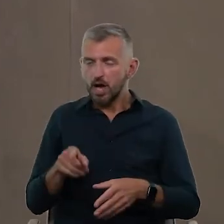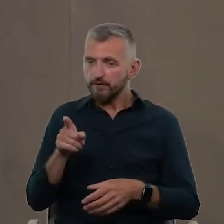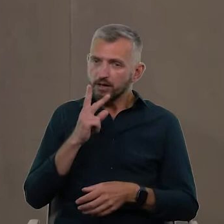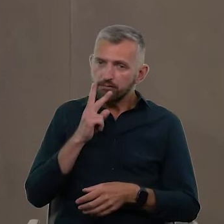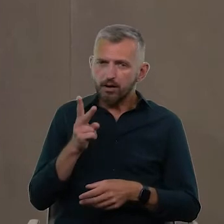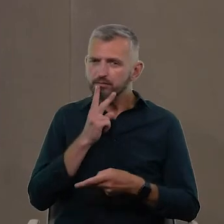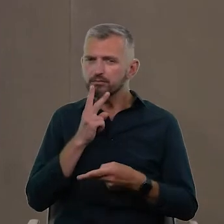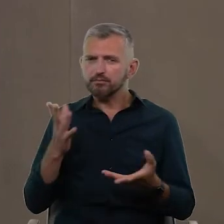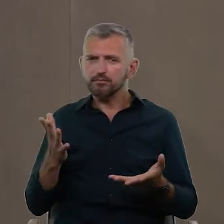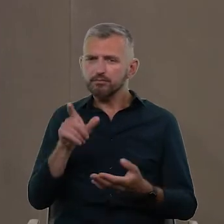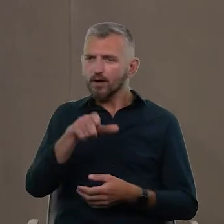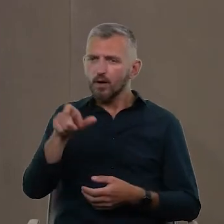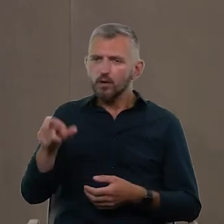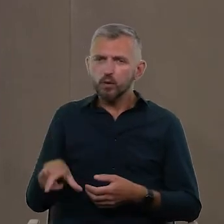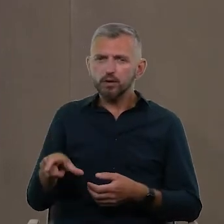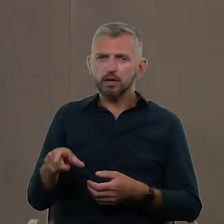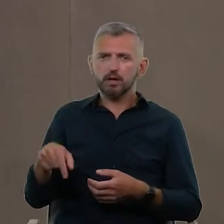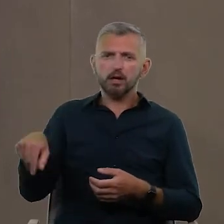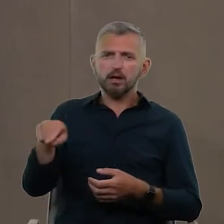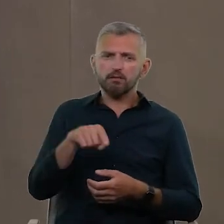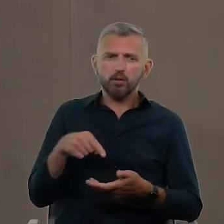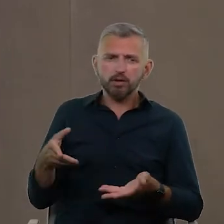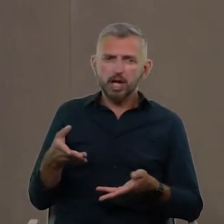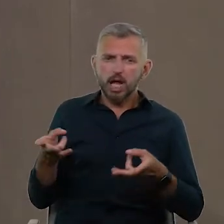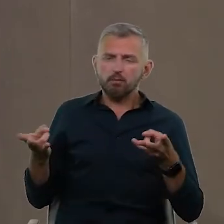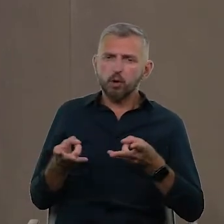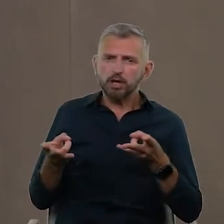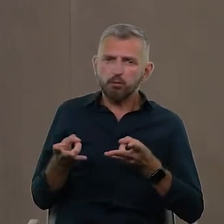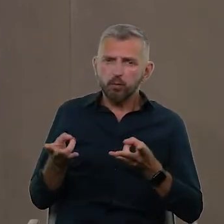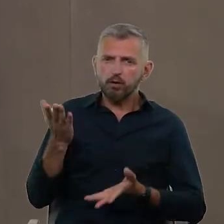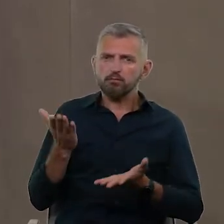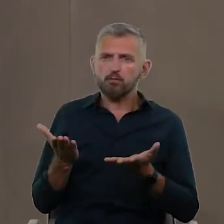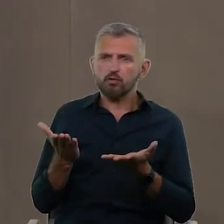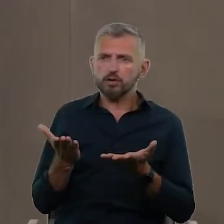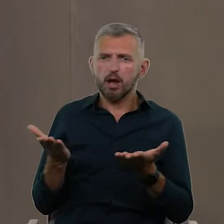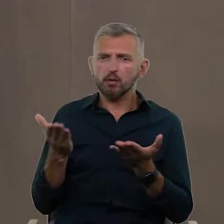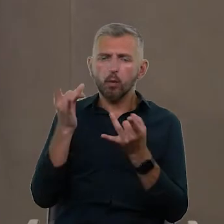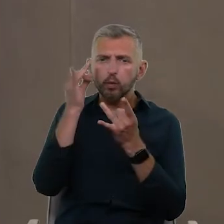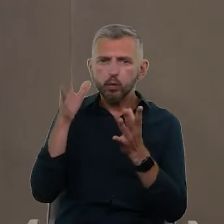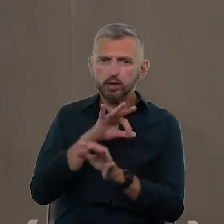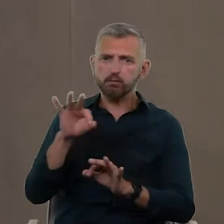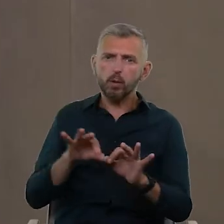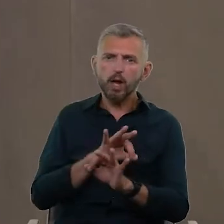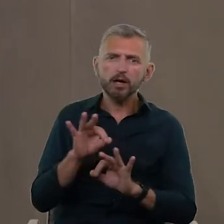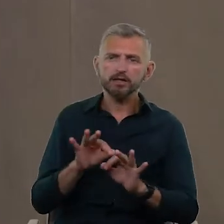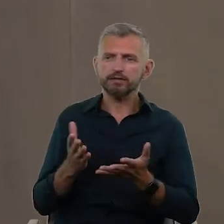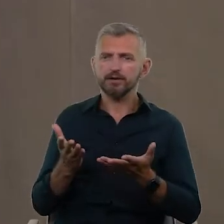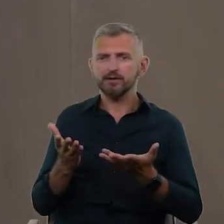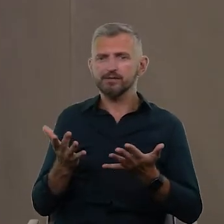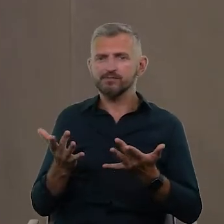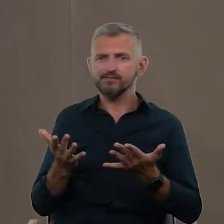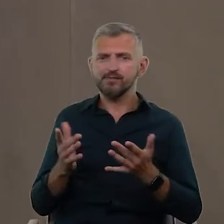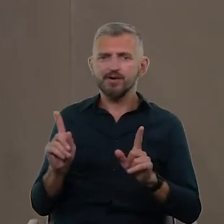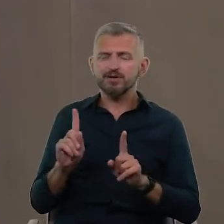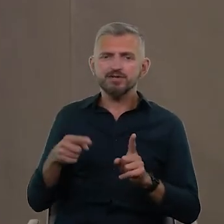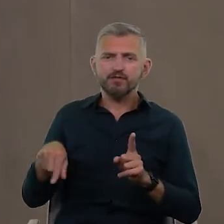бачите люди, чи вони ну скажімо так, потребують вже може якихось таких культурних проєктів, щоб як